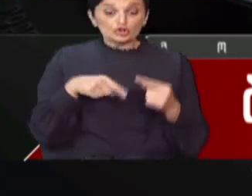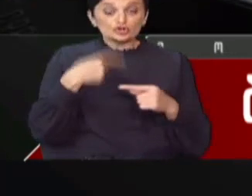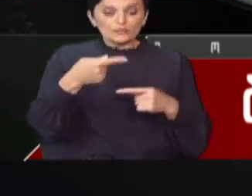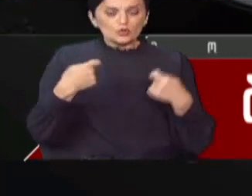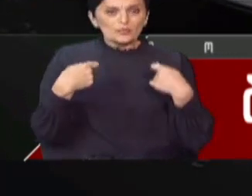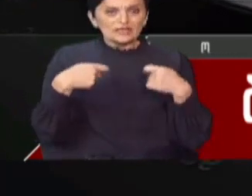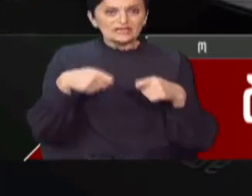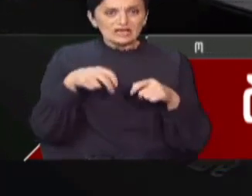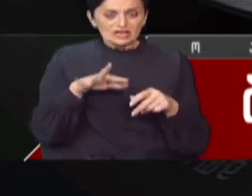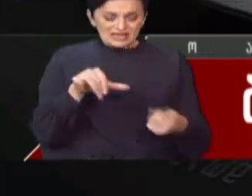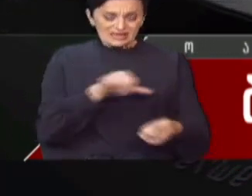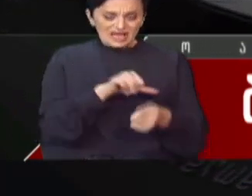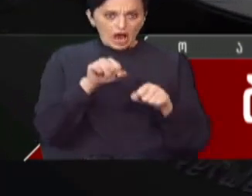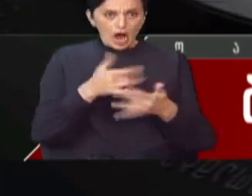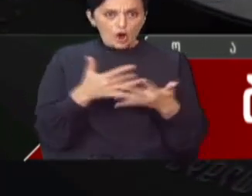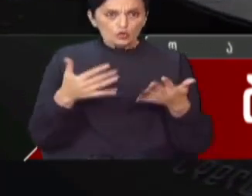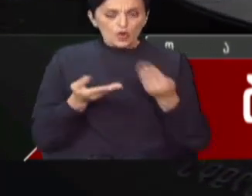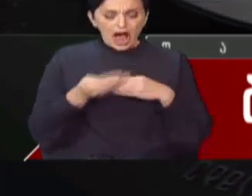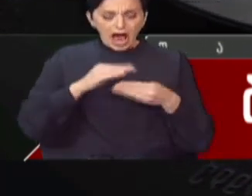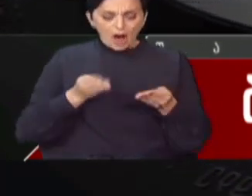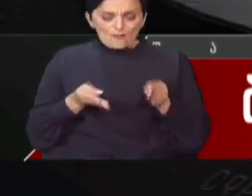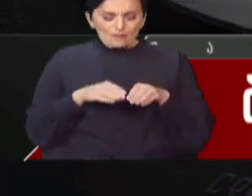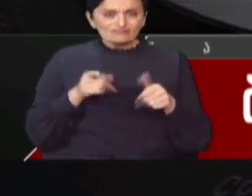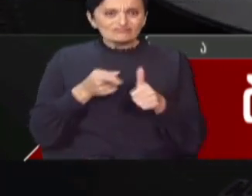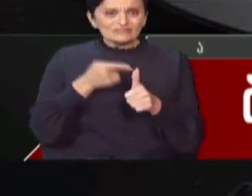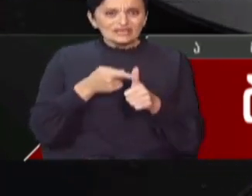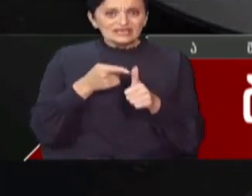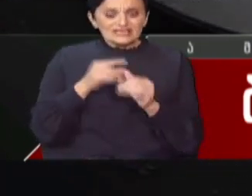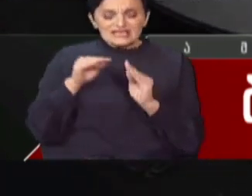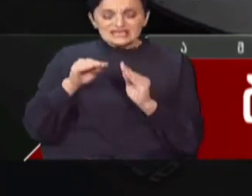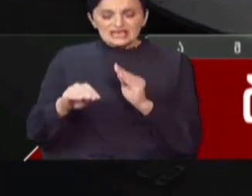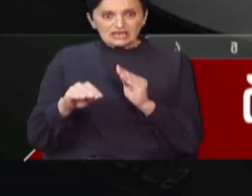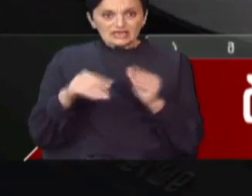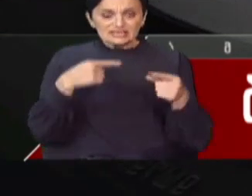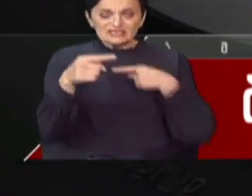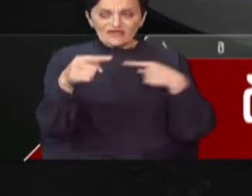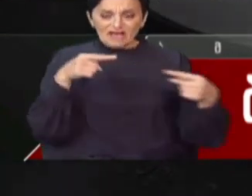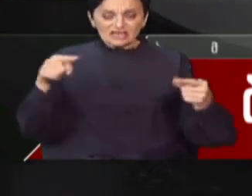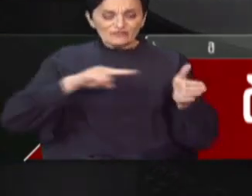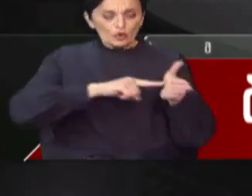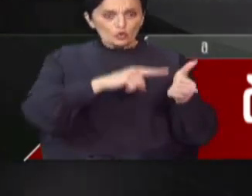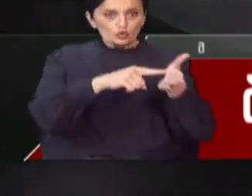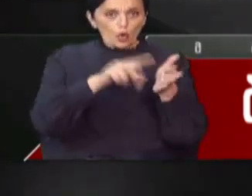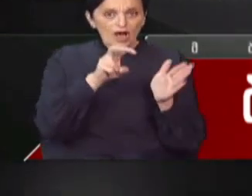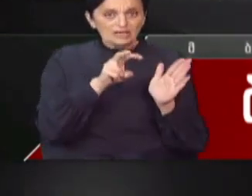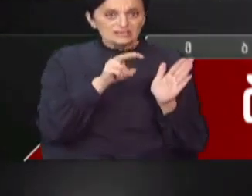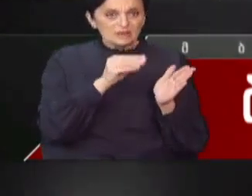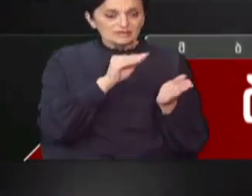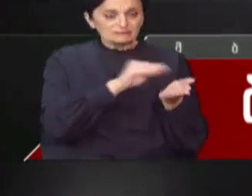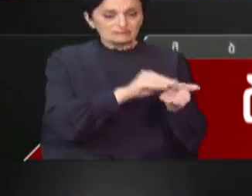მიზნით ნარკოტიკულ საშუალებებს აფასოებდნენ და ეგრეთ წოდებული დადების მეთოდით სხვადასხვა ლოკაციებზე